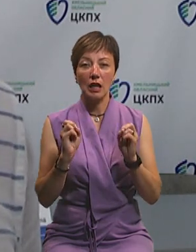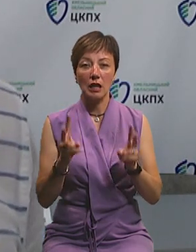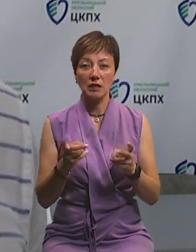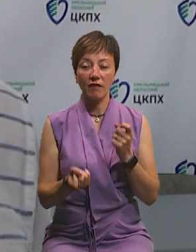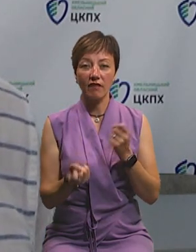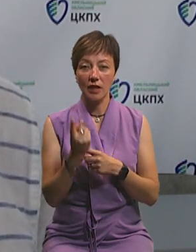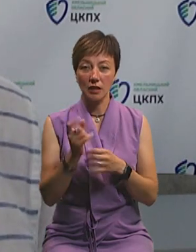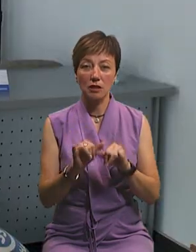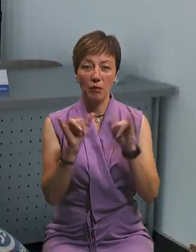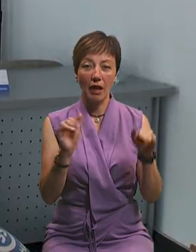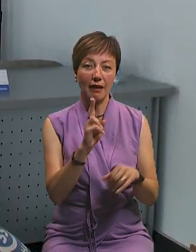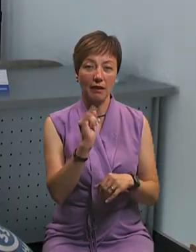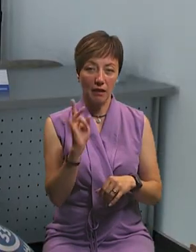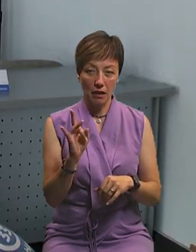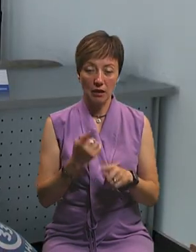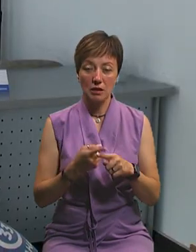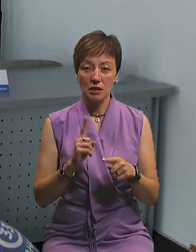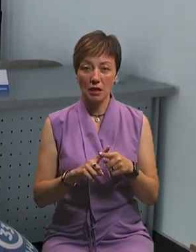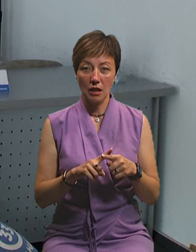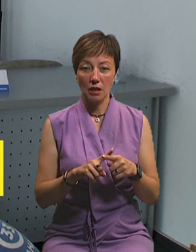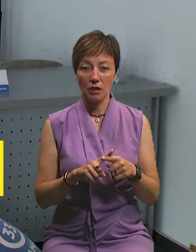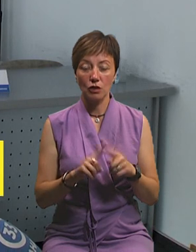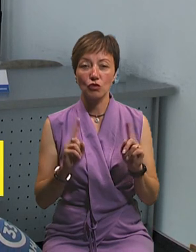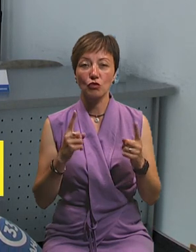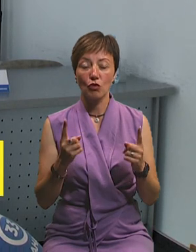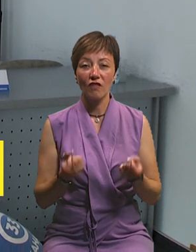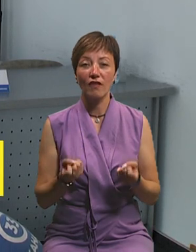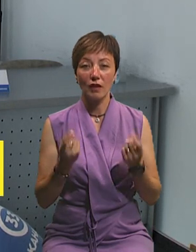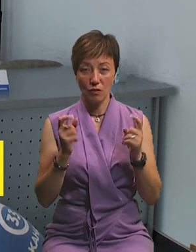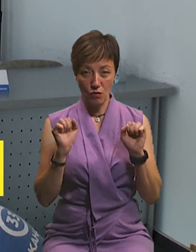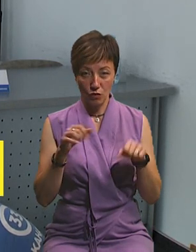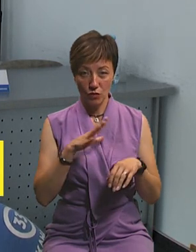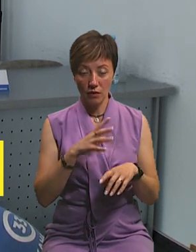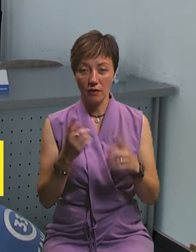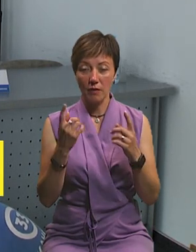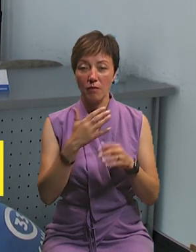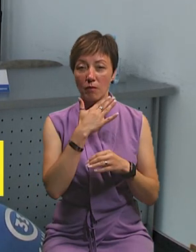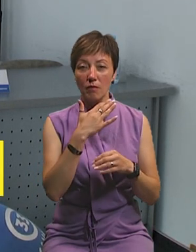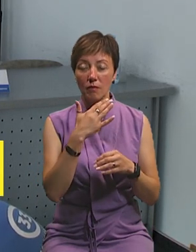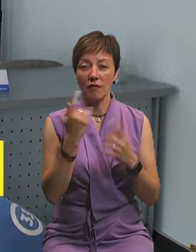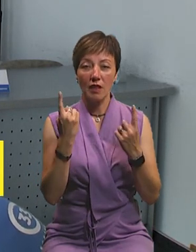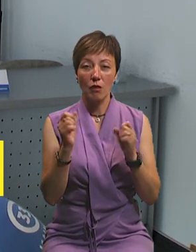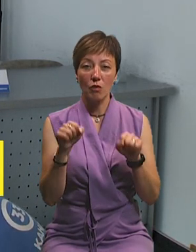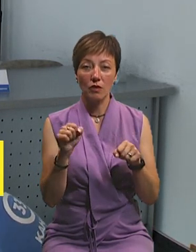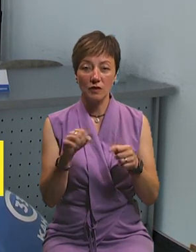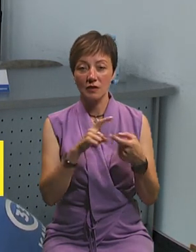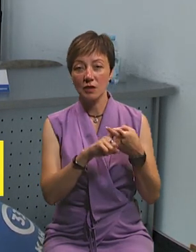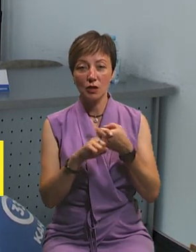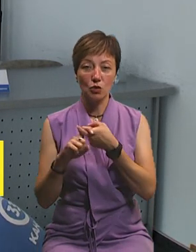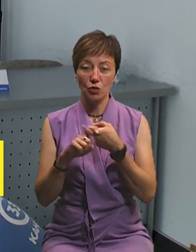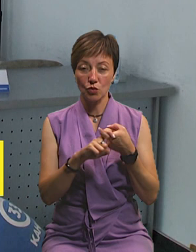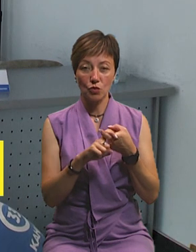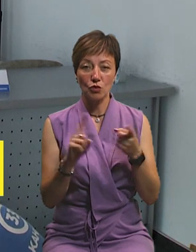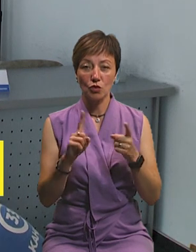виникнення спалахуру спалах кору чому виникне тому що велике імовірність є в зв'язку з тим що